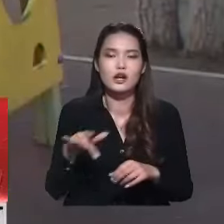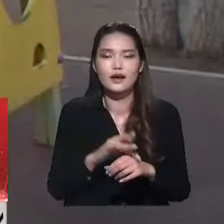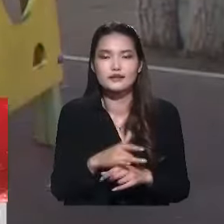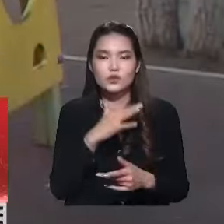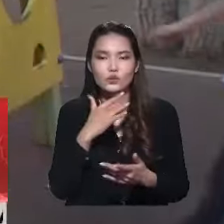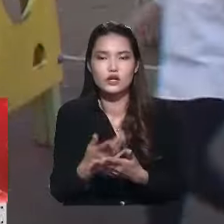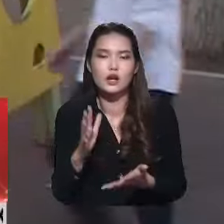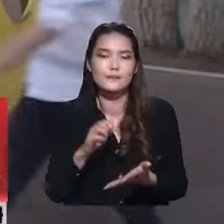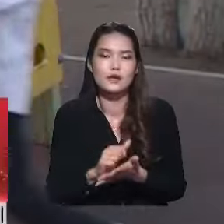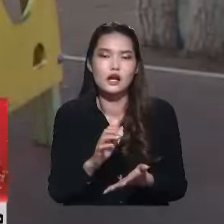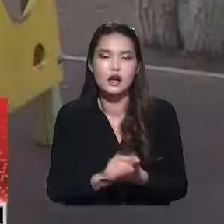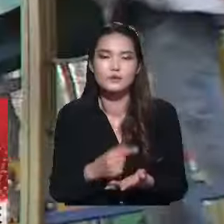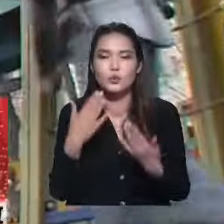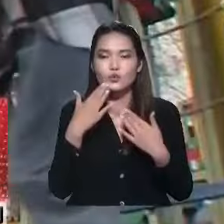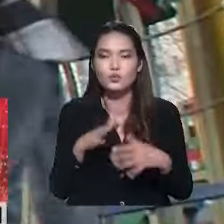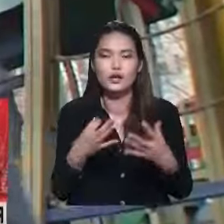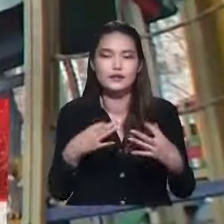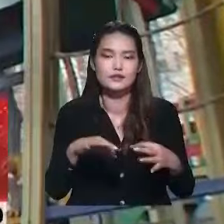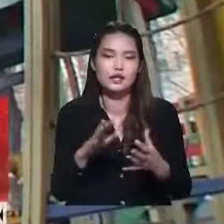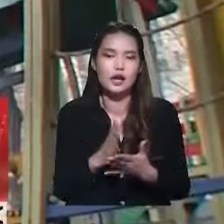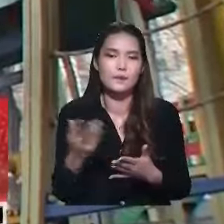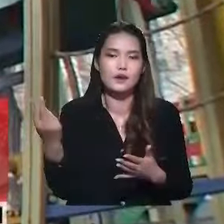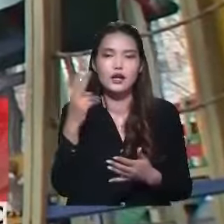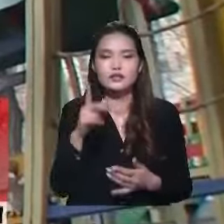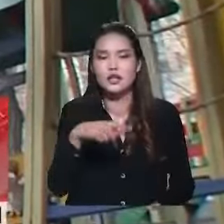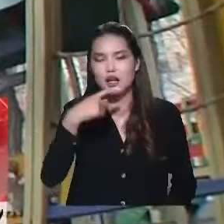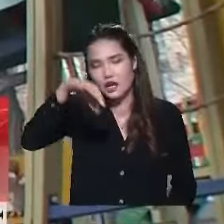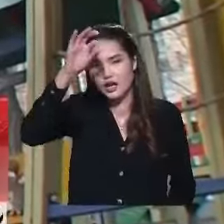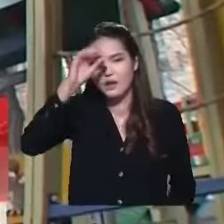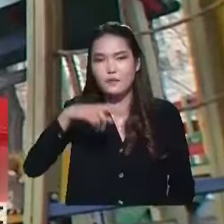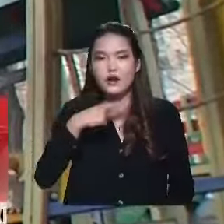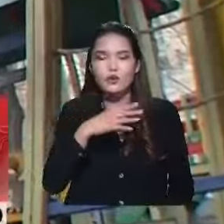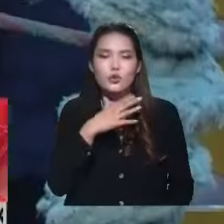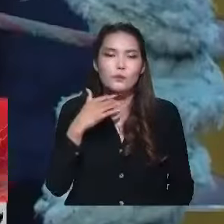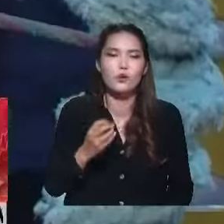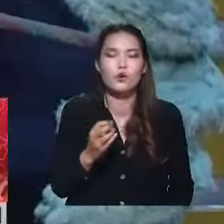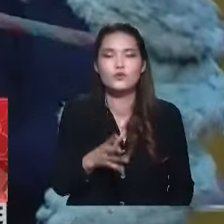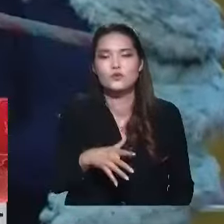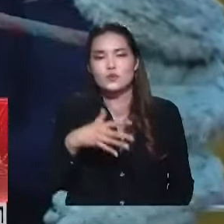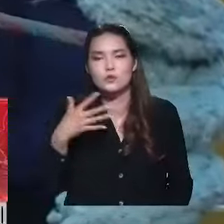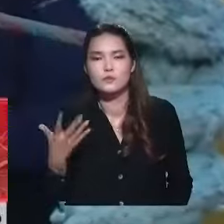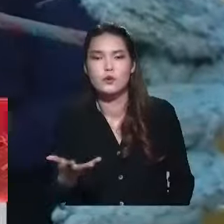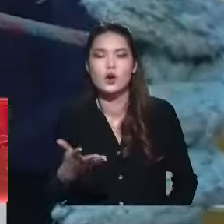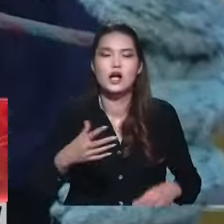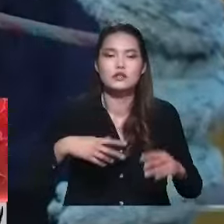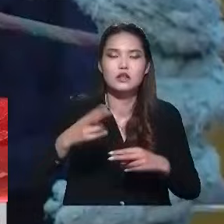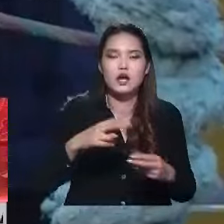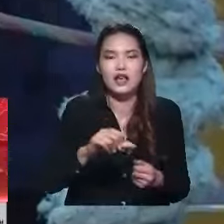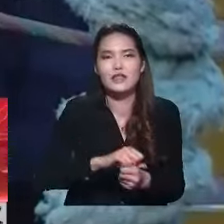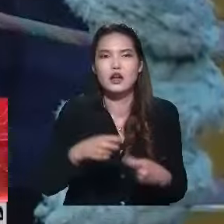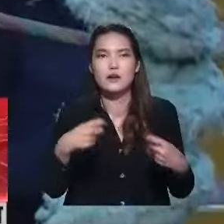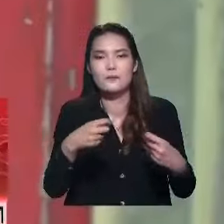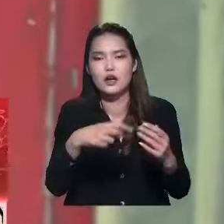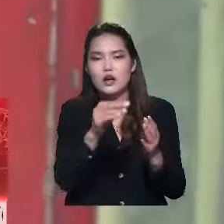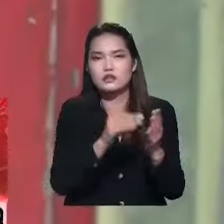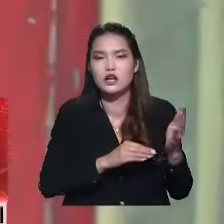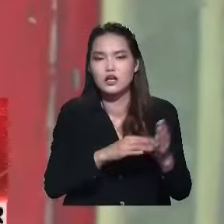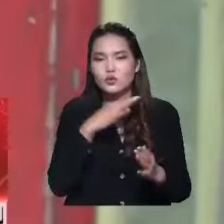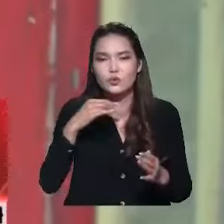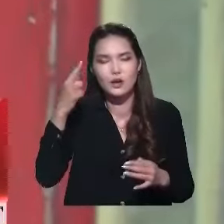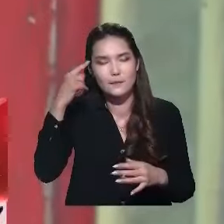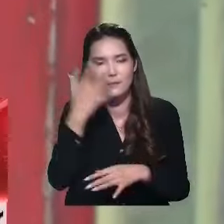занимаются противозаконной деятельностью. Полиции говорят, зачастую такие надписи несут в себе рекламу сайтов по продаже наркотиков. Стражи порядка напоминают, что